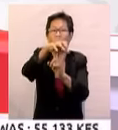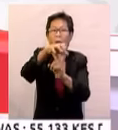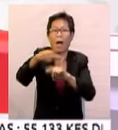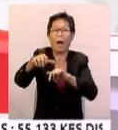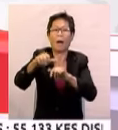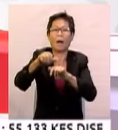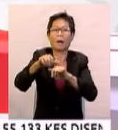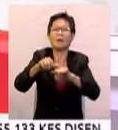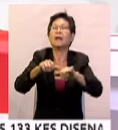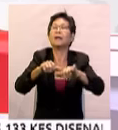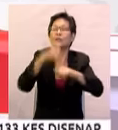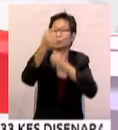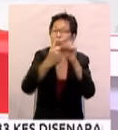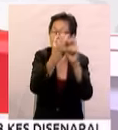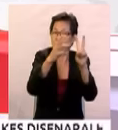Plan